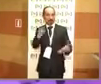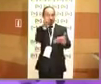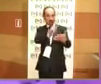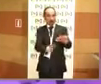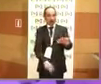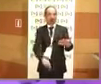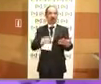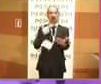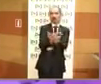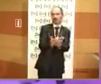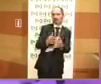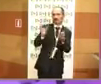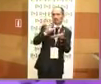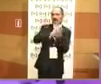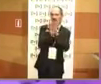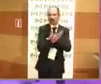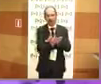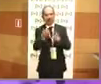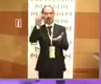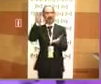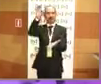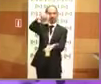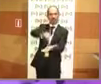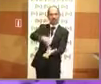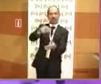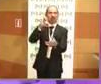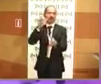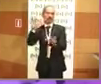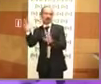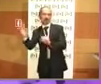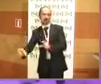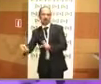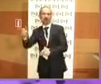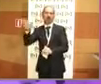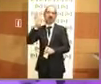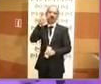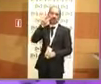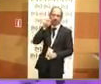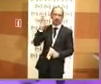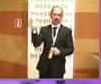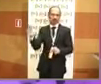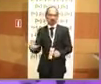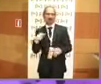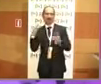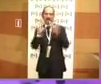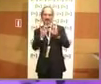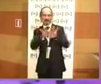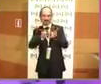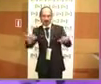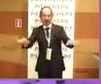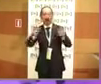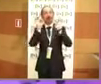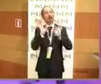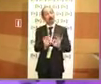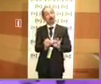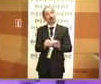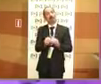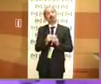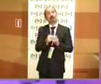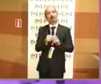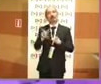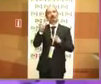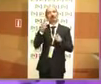mozioni, proposte di riforma che rimettano al centro le persone, le donne, i giovani, il nostro modo di stare nella rete. E questo lo